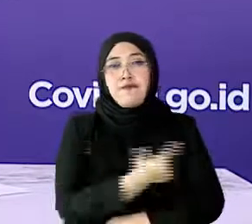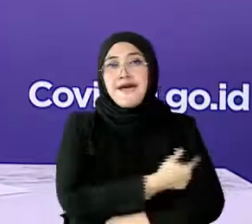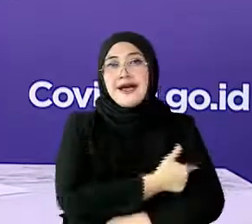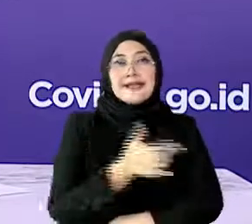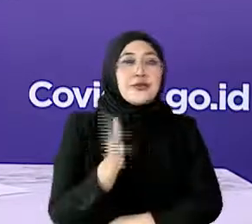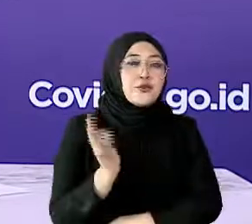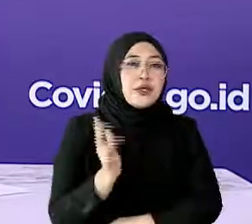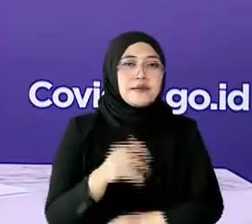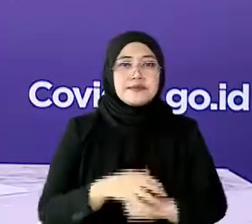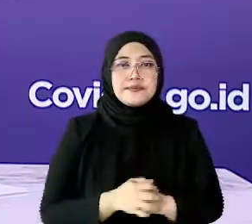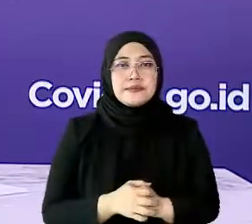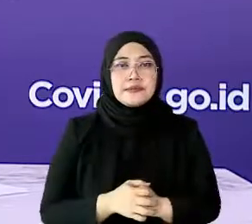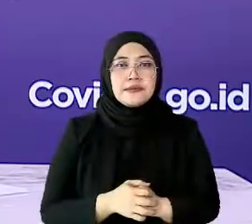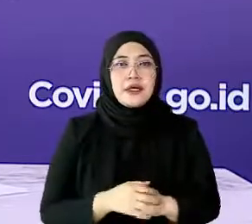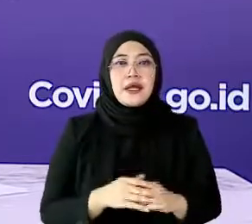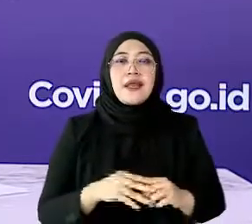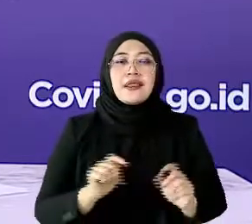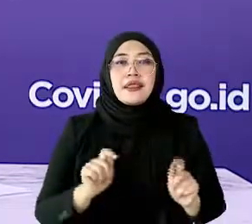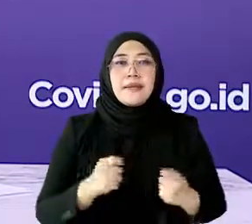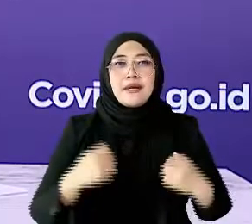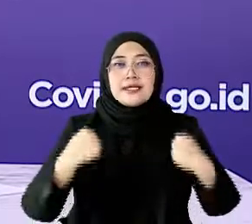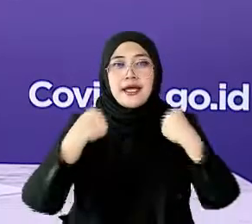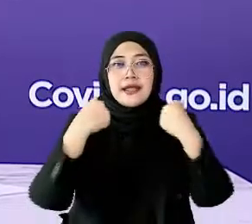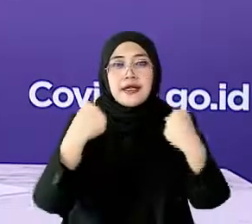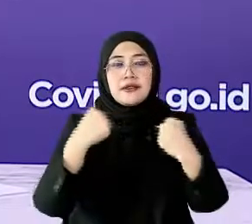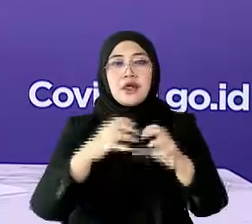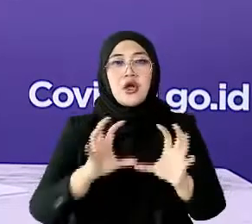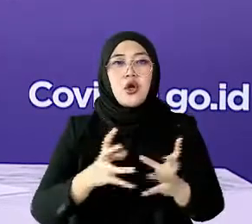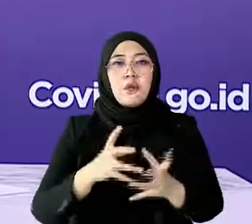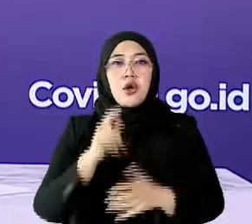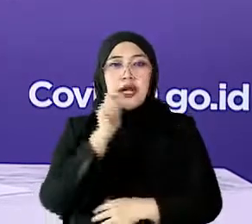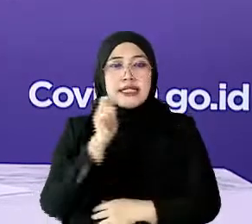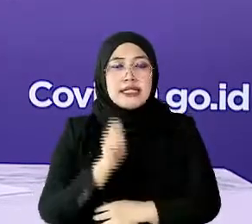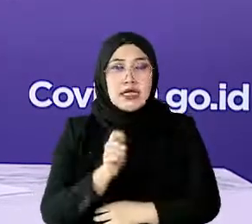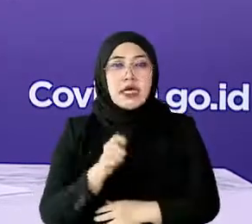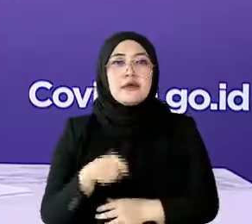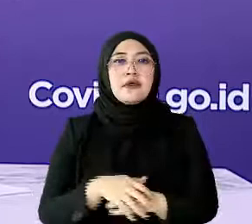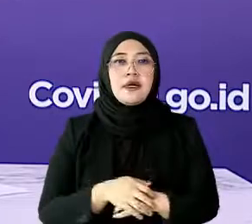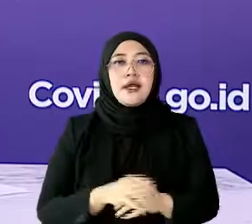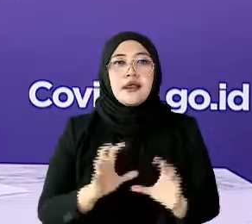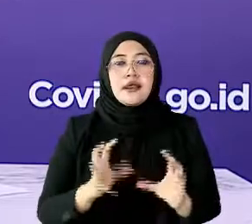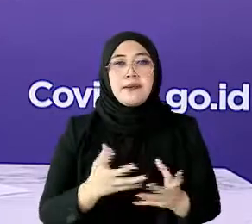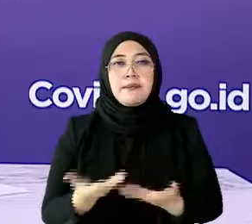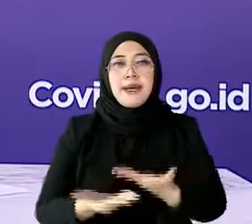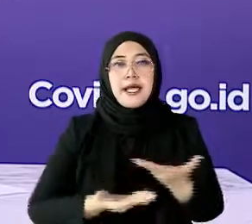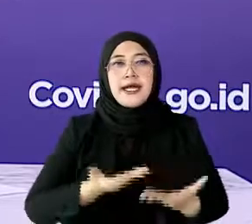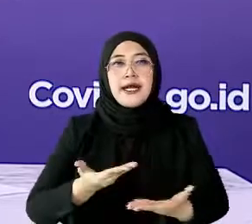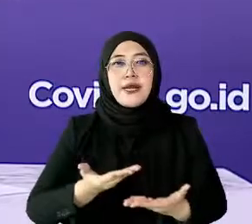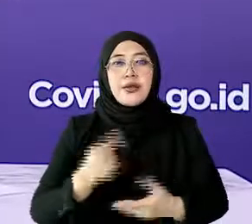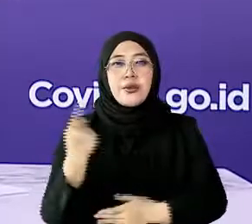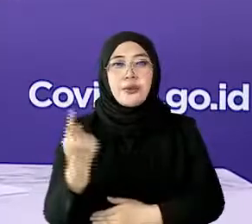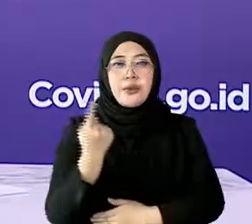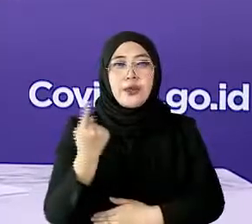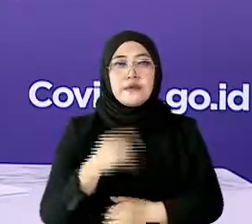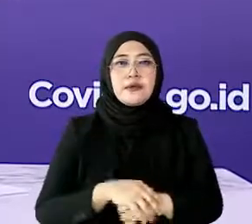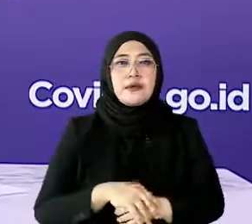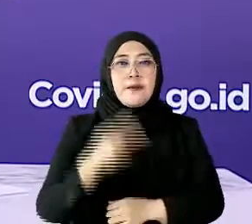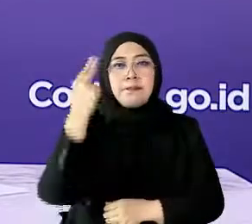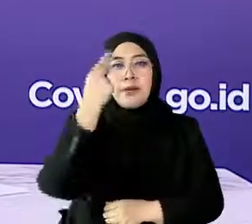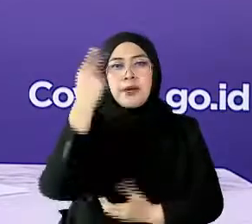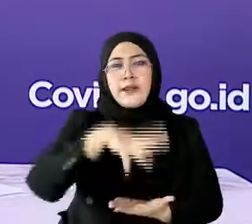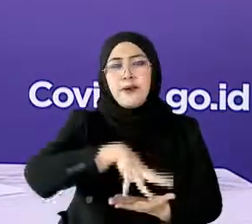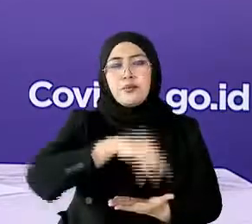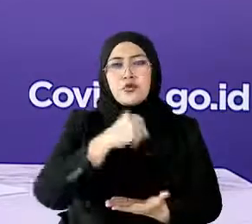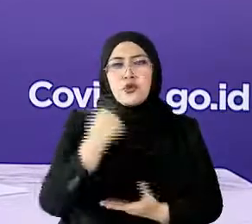vaksin terdiri dari SDM kesehatan lansia dan petugas pelayanan publik pemerintah pusat